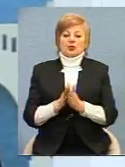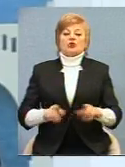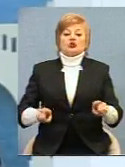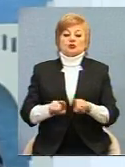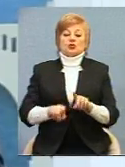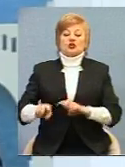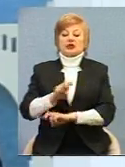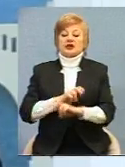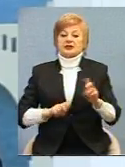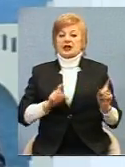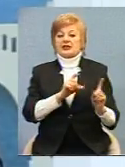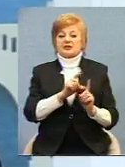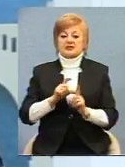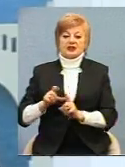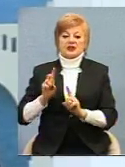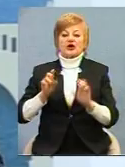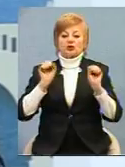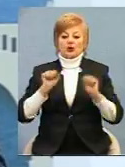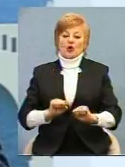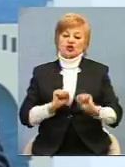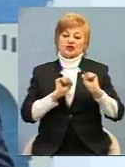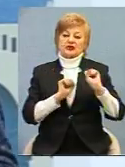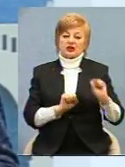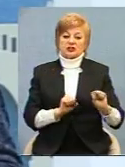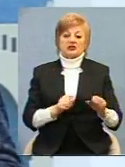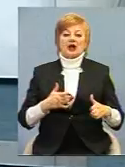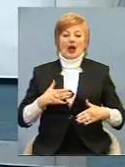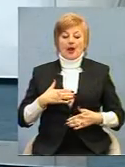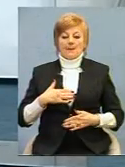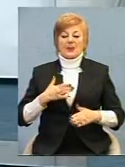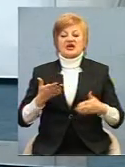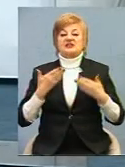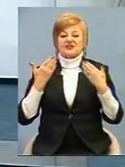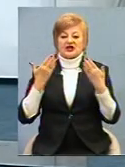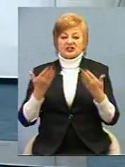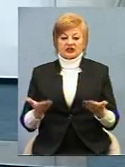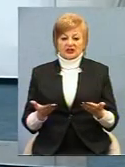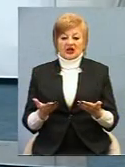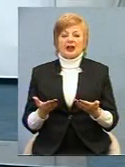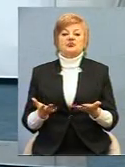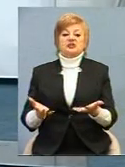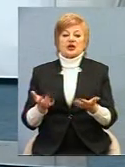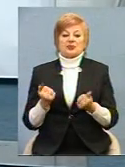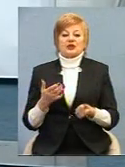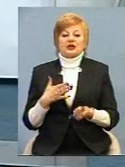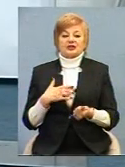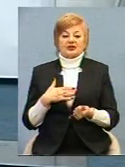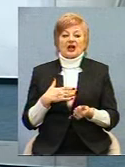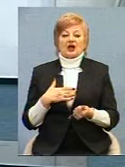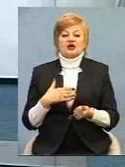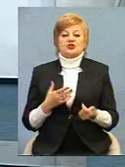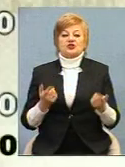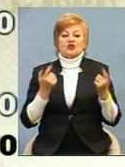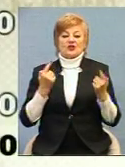слова. Слова, які можуть захистити. Ми звертаємося і на допомогу собі беремо нашого улюбленого